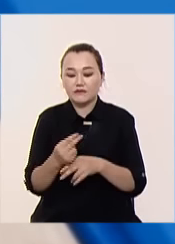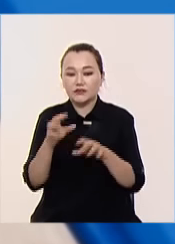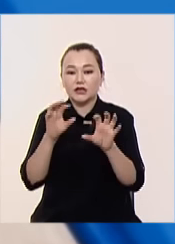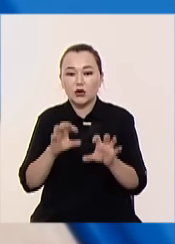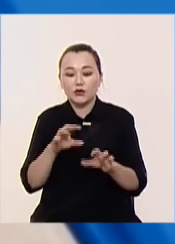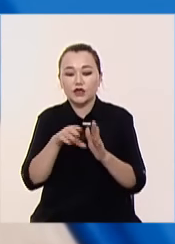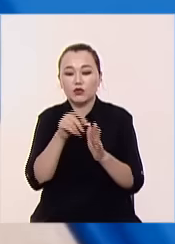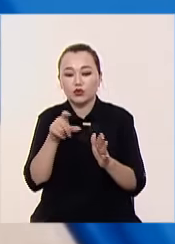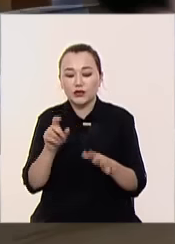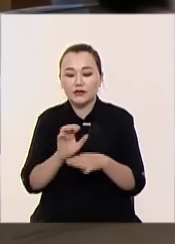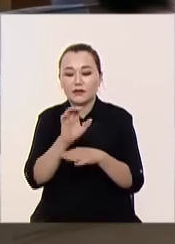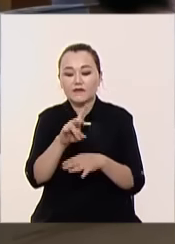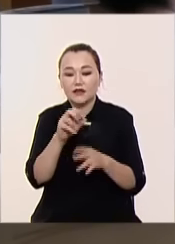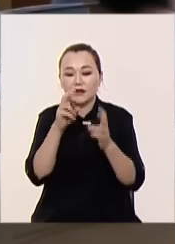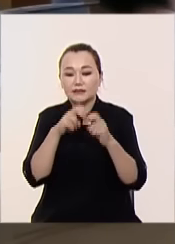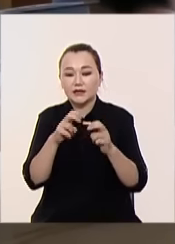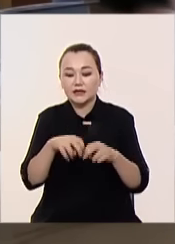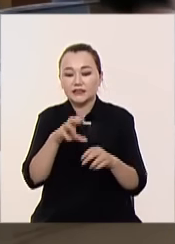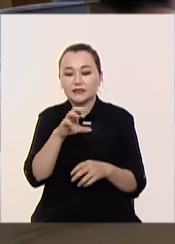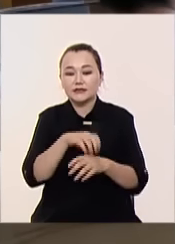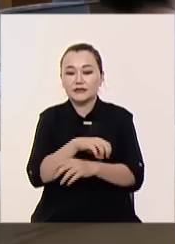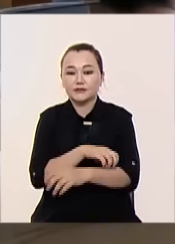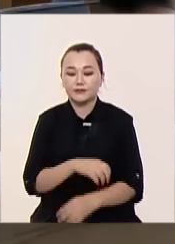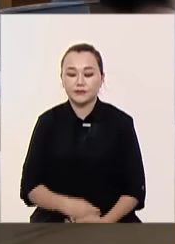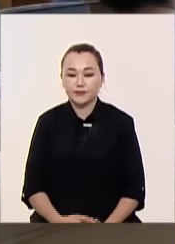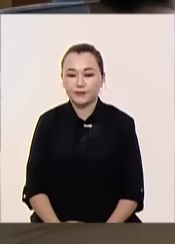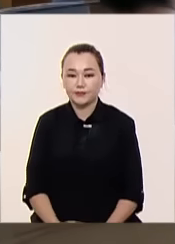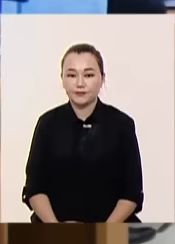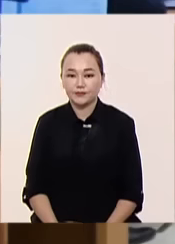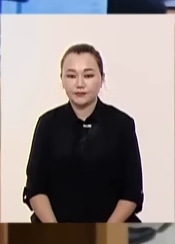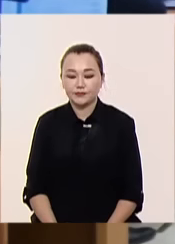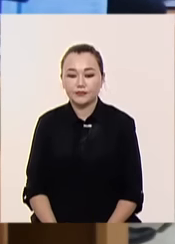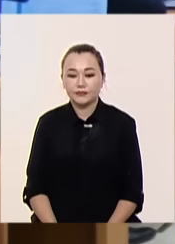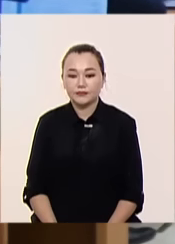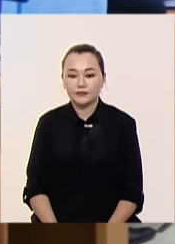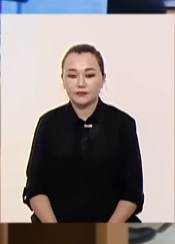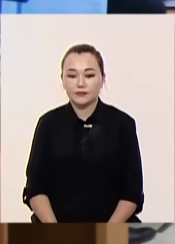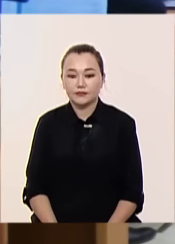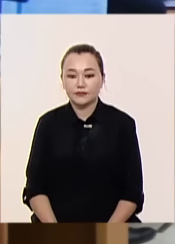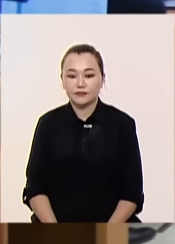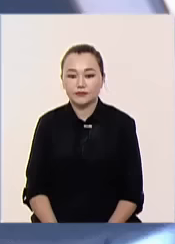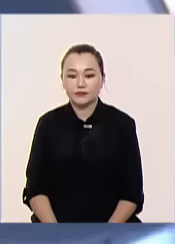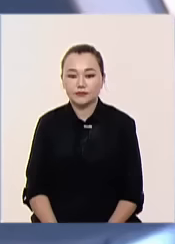депутаты направили на рассмотрение в Сенат. Динара Нургалиева, Нуркен Токмурзин, Информбюро, Нур-Султан.